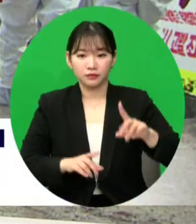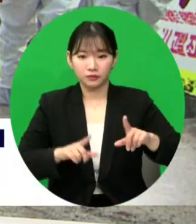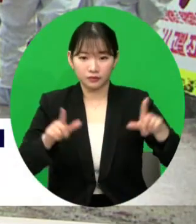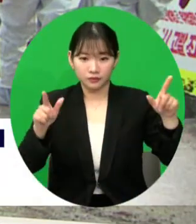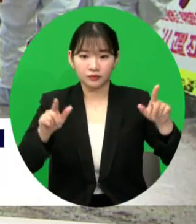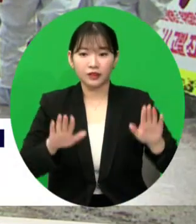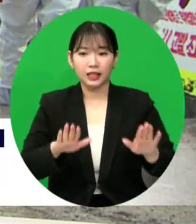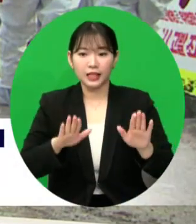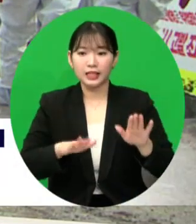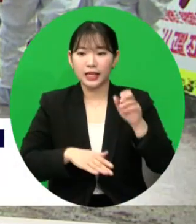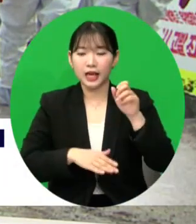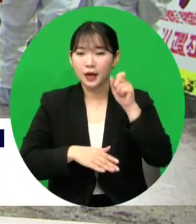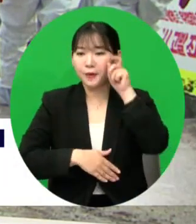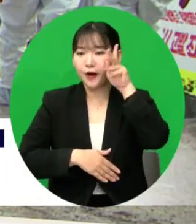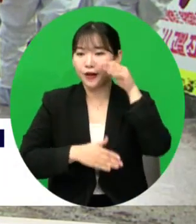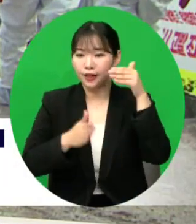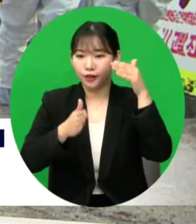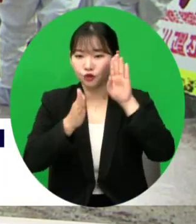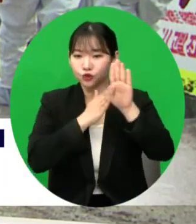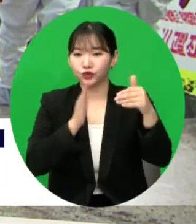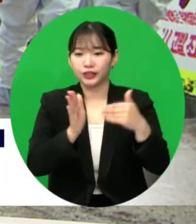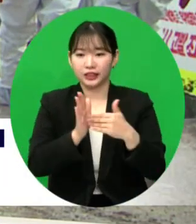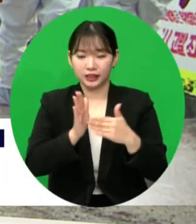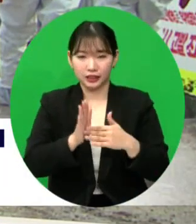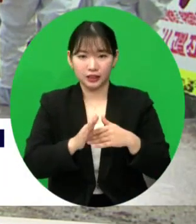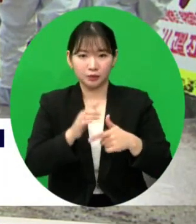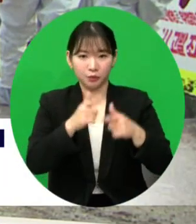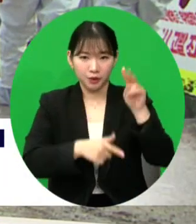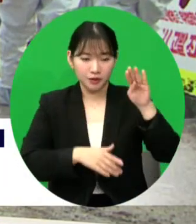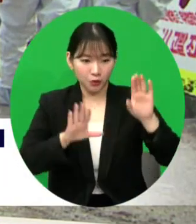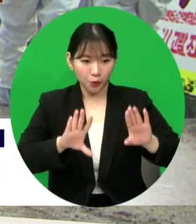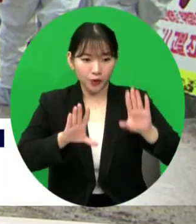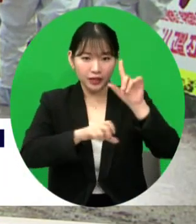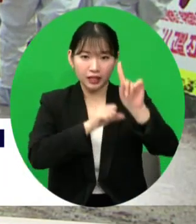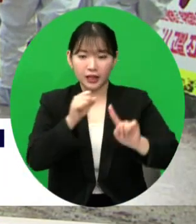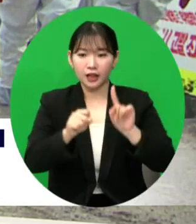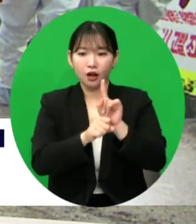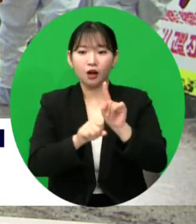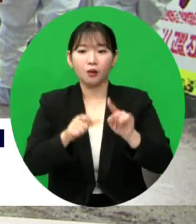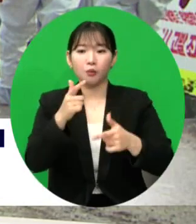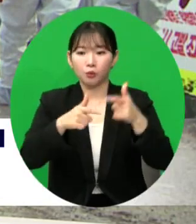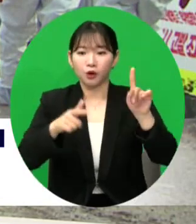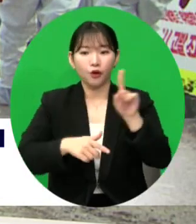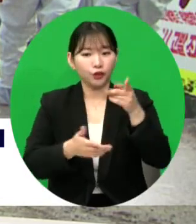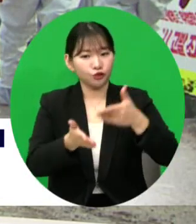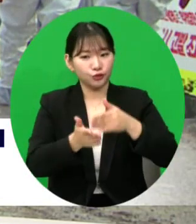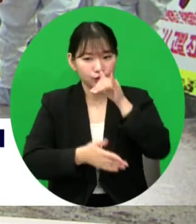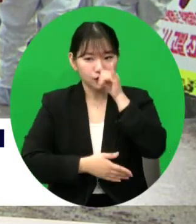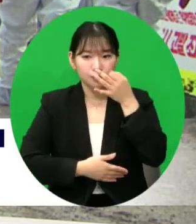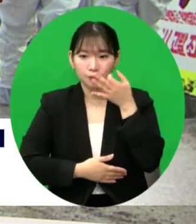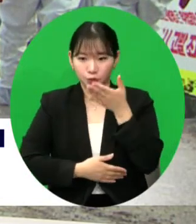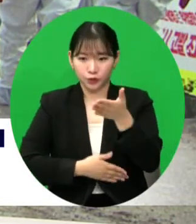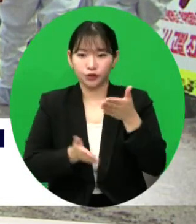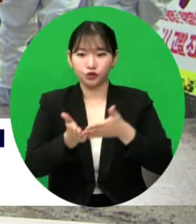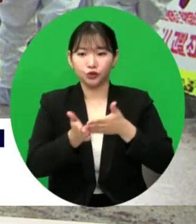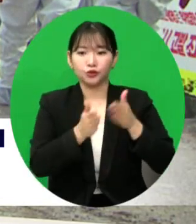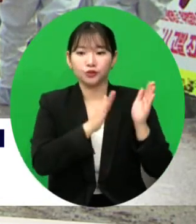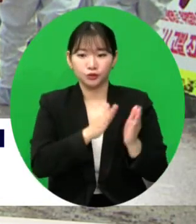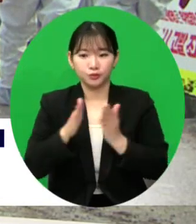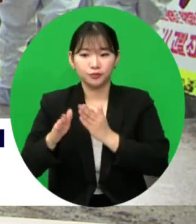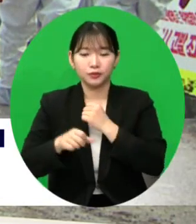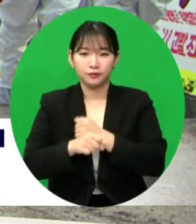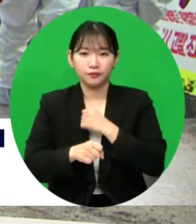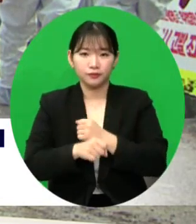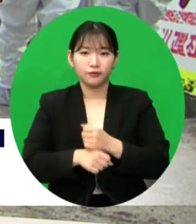2023년도 이제 며칠 남지 않았죠. 목포 MBC는 올 한 해 우리 지역에 어떤 이슈들이 있었는지 되돌아보는 뉴스를 준비했습니다.